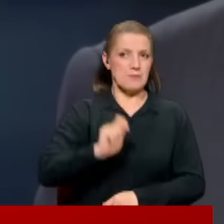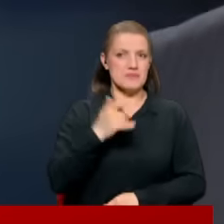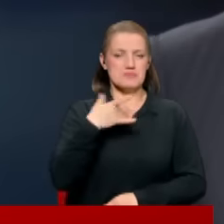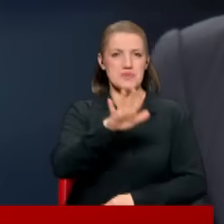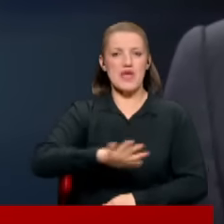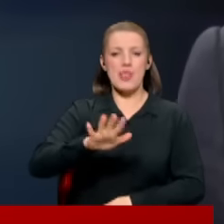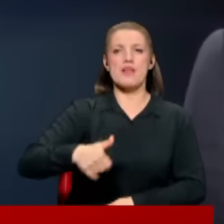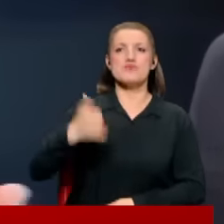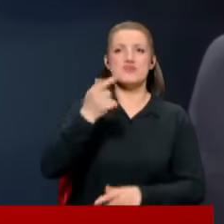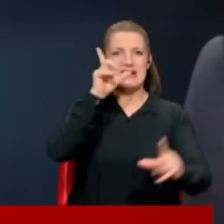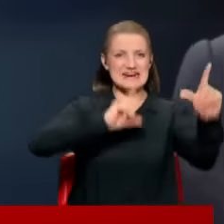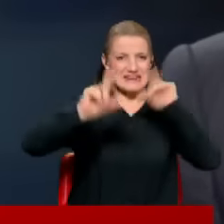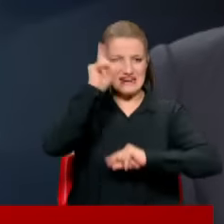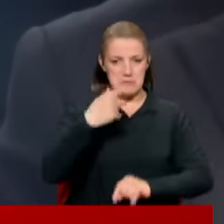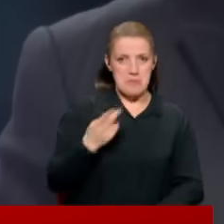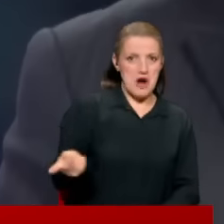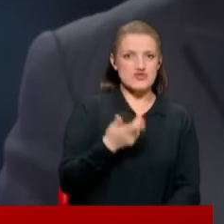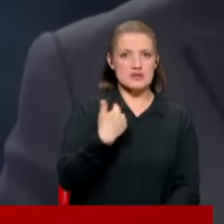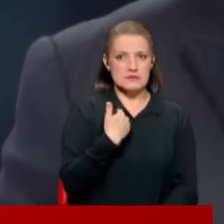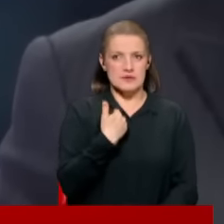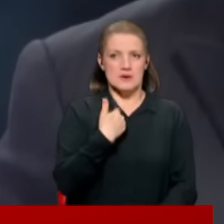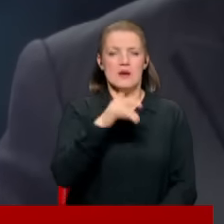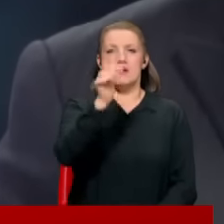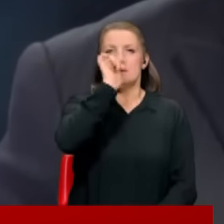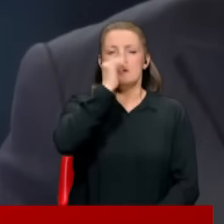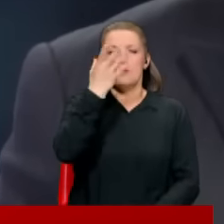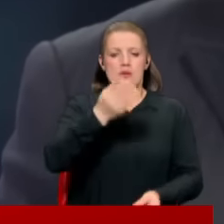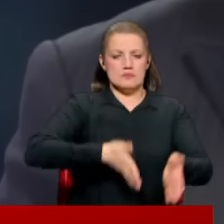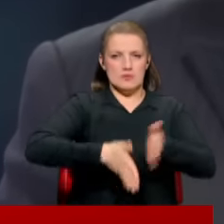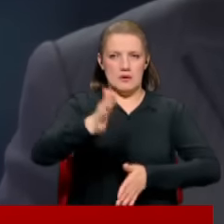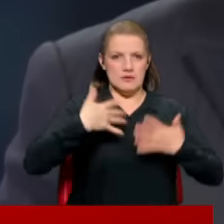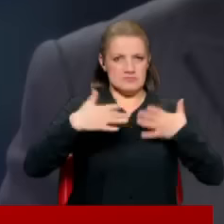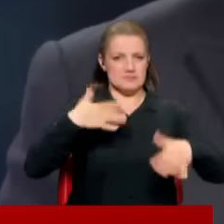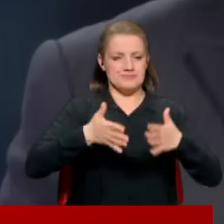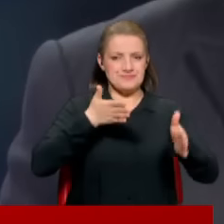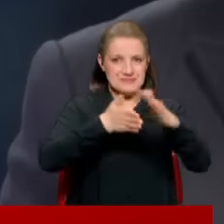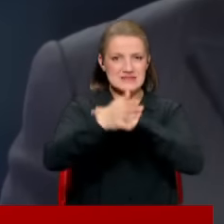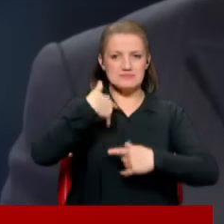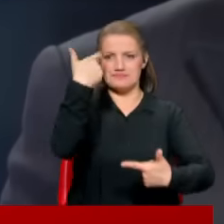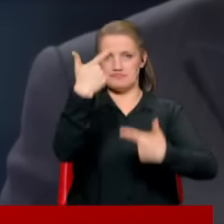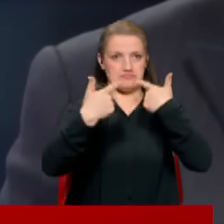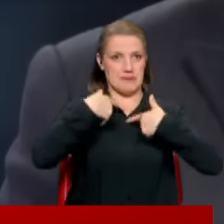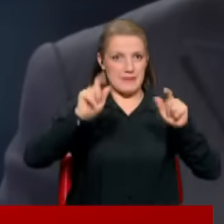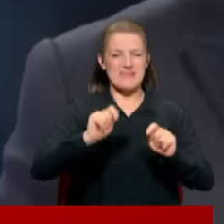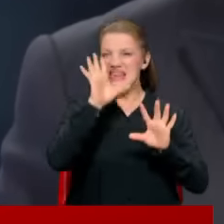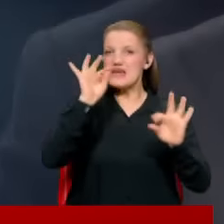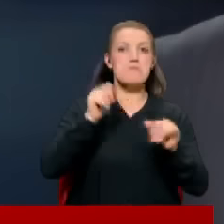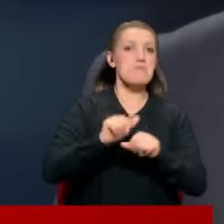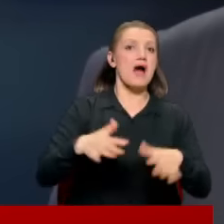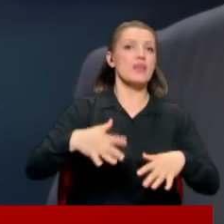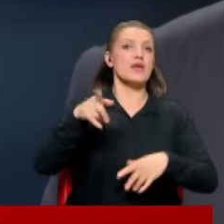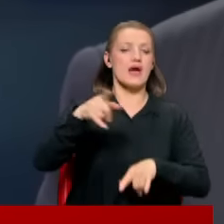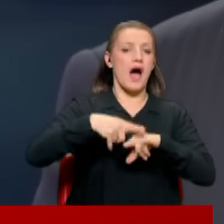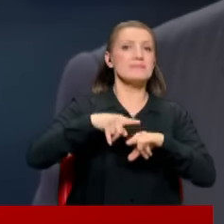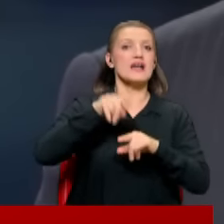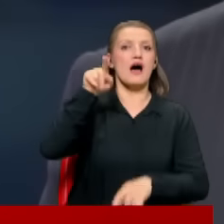Genel Başkanımın resimlerinden mi kaçmışım? Meyhanelerin olduğu sokaklara panik halinde girip klipleri ben mi çektirmişim? Kim panik halindeymiş?